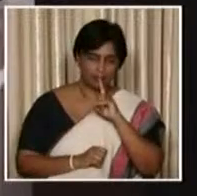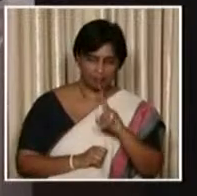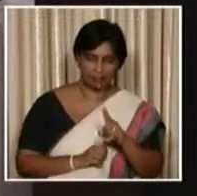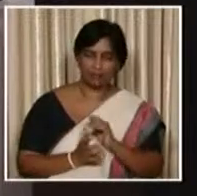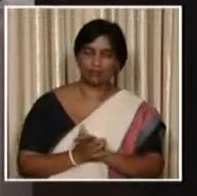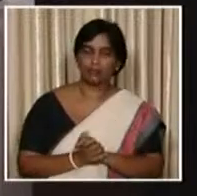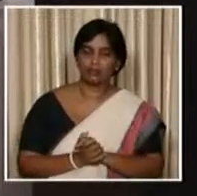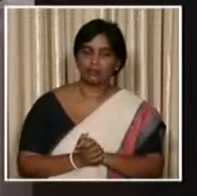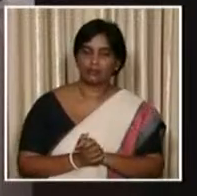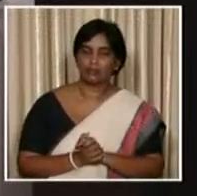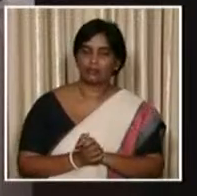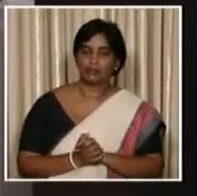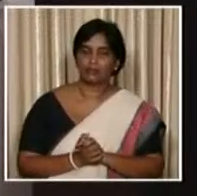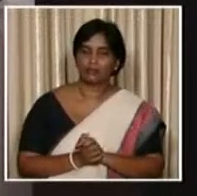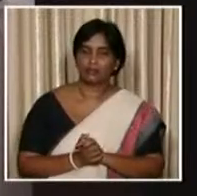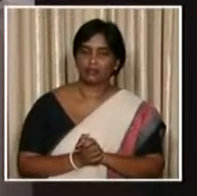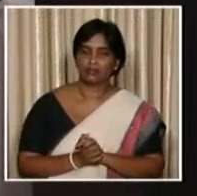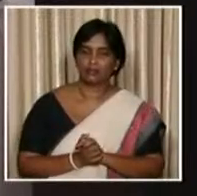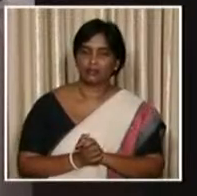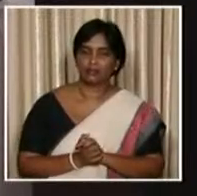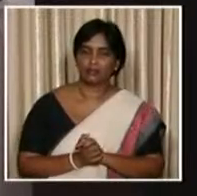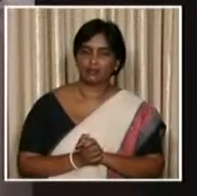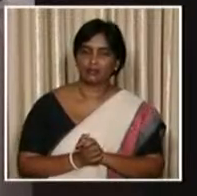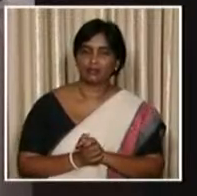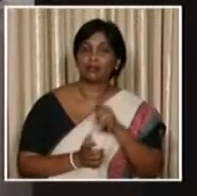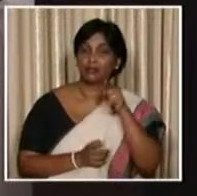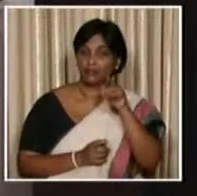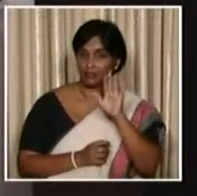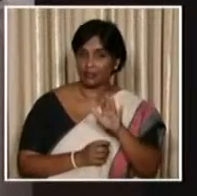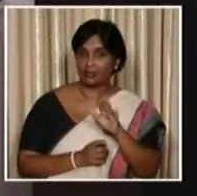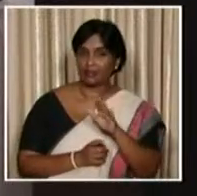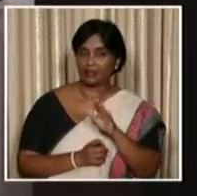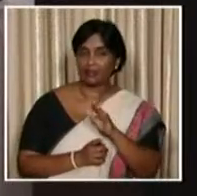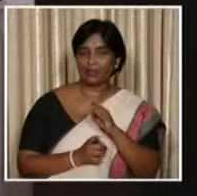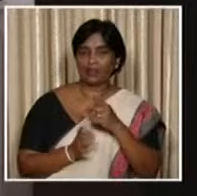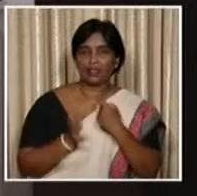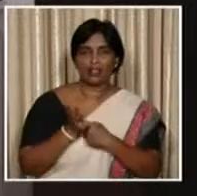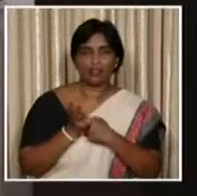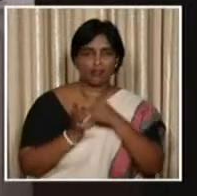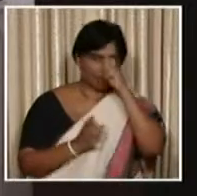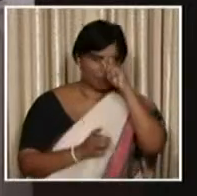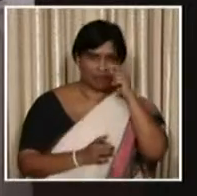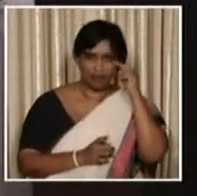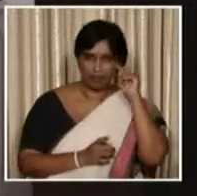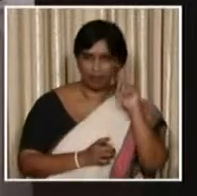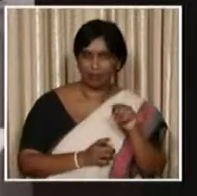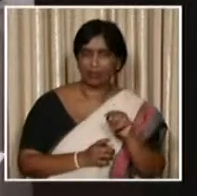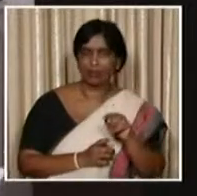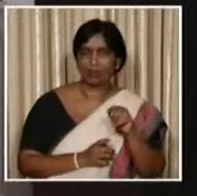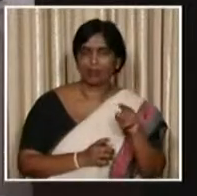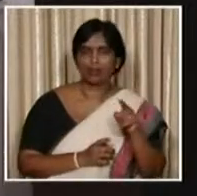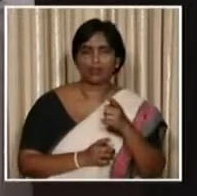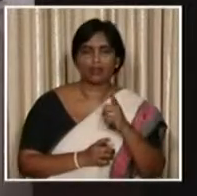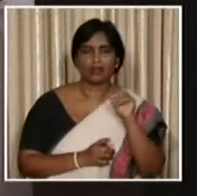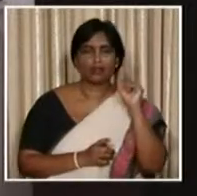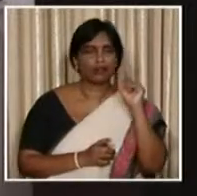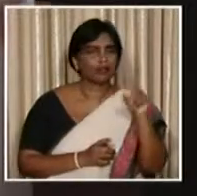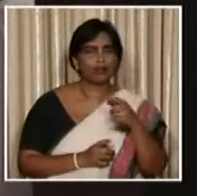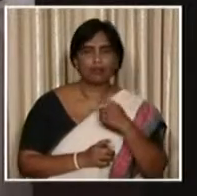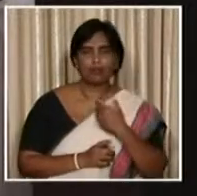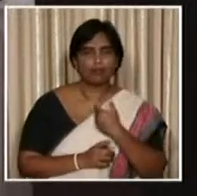කරනවා. ඒ වගේම ඔබතුමා මේ රැකව මහත්මයා ගැන කතා කරා. ඉතින් රැකව කියන